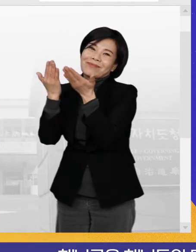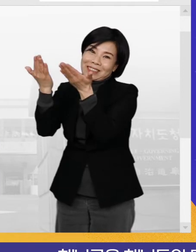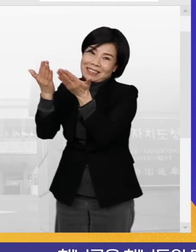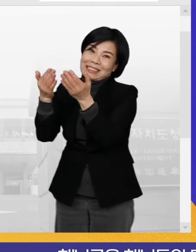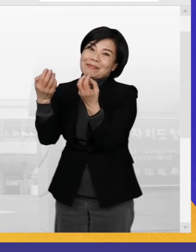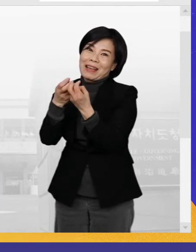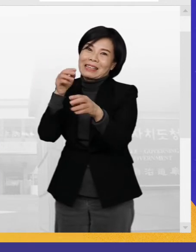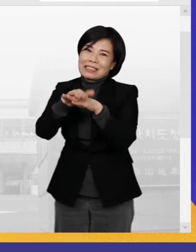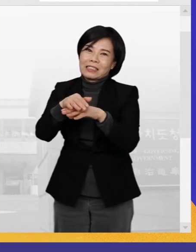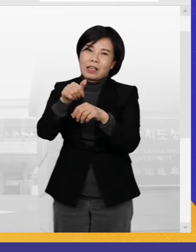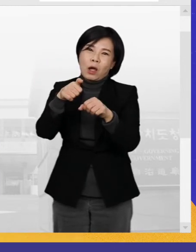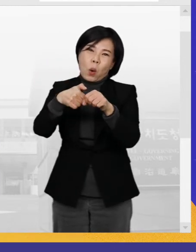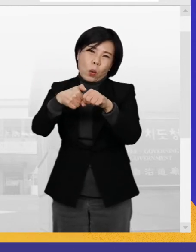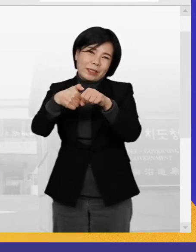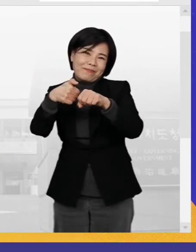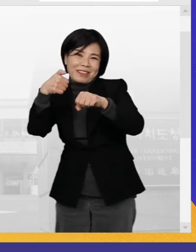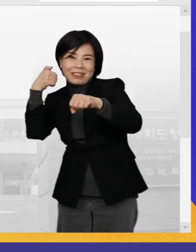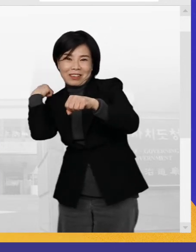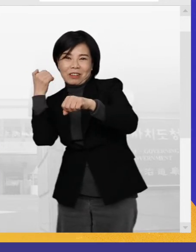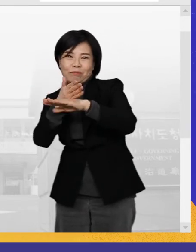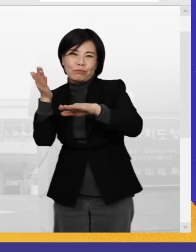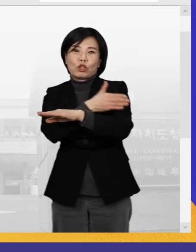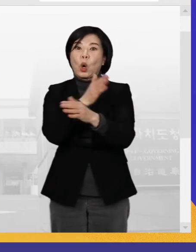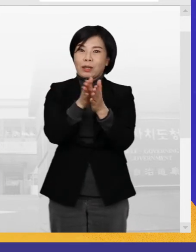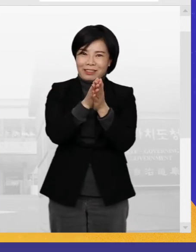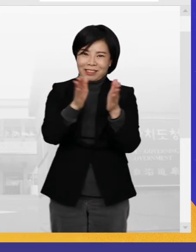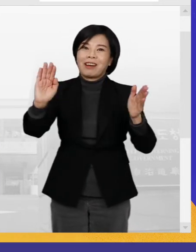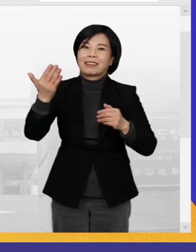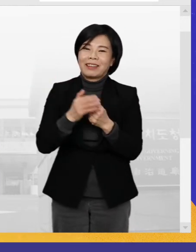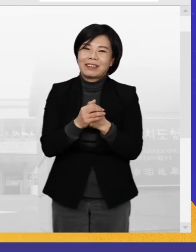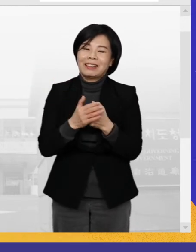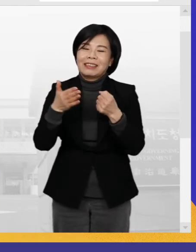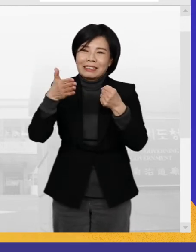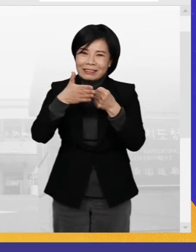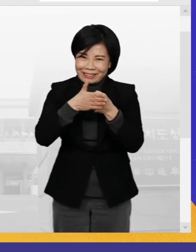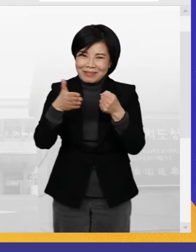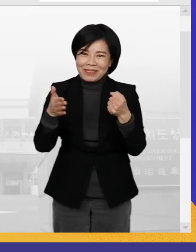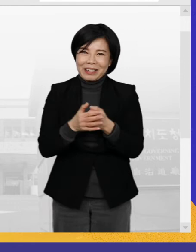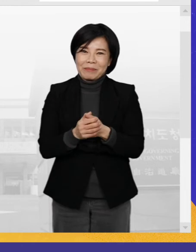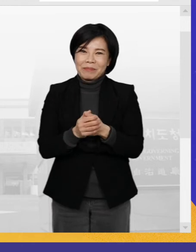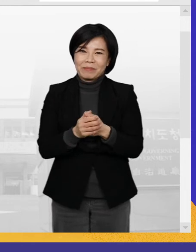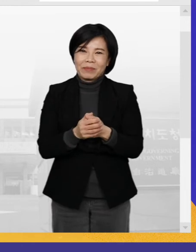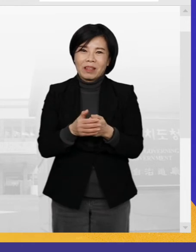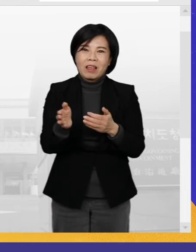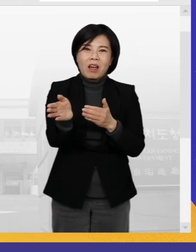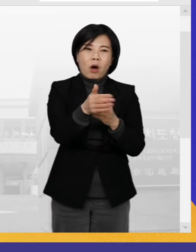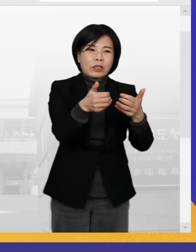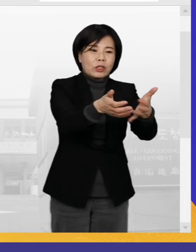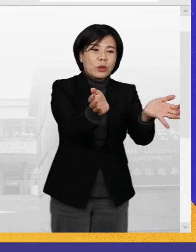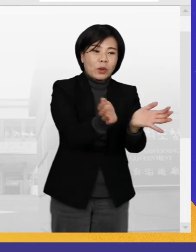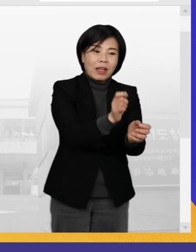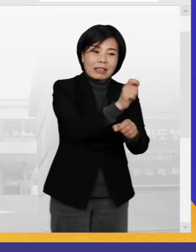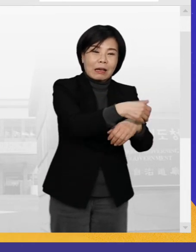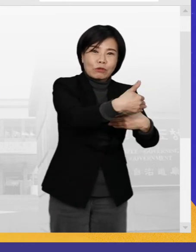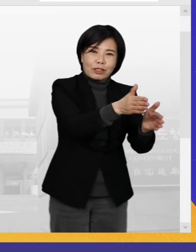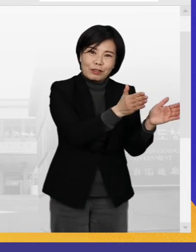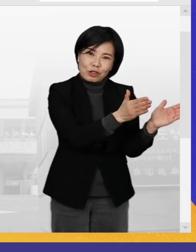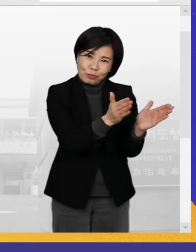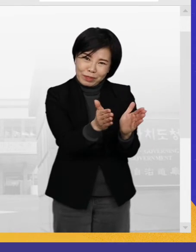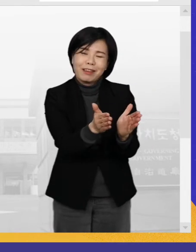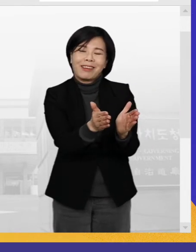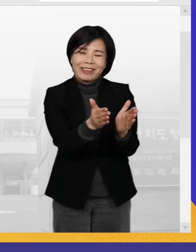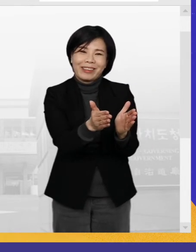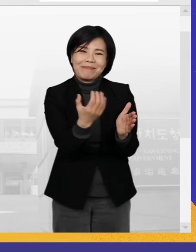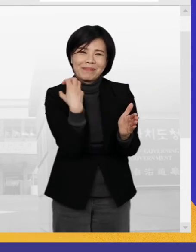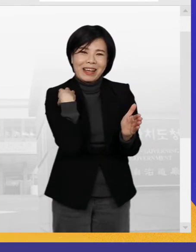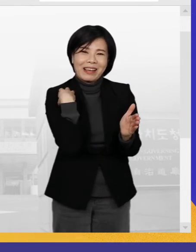말합니다. 50년 전부터 이거 시작이 됐습니다. 그래서 어촌계 사무실에서